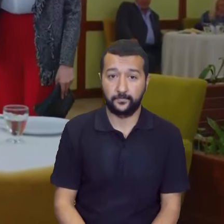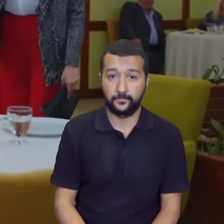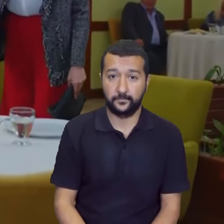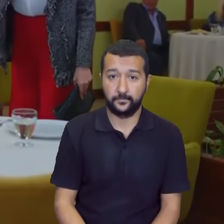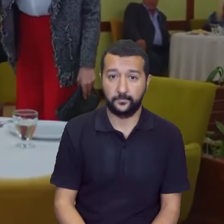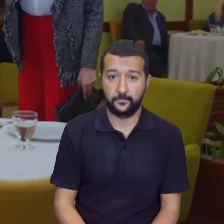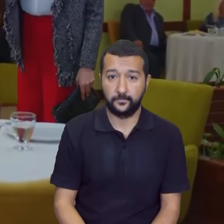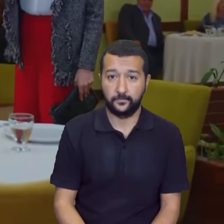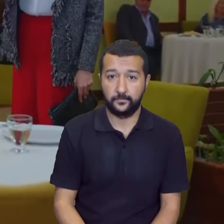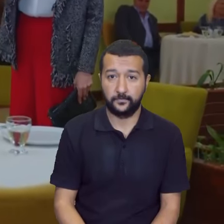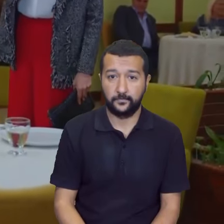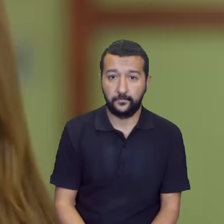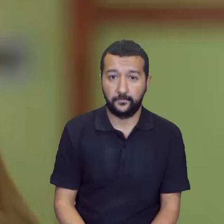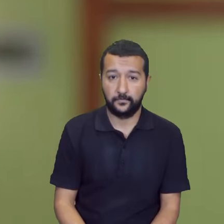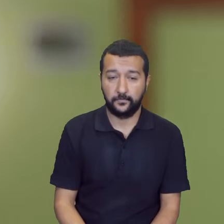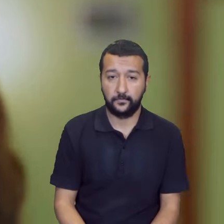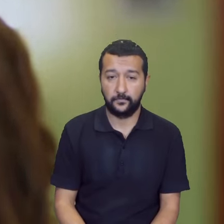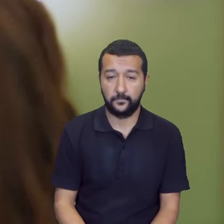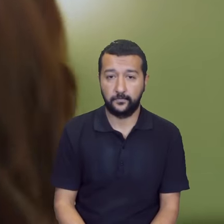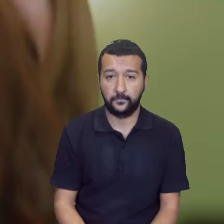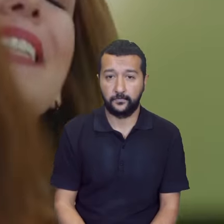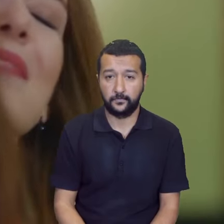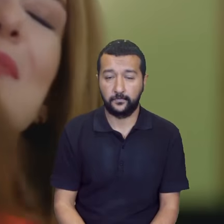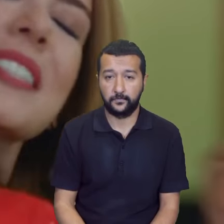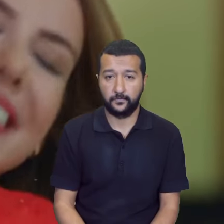Hocanın elinden tutarak kalktı, karnı burnunda.